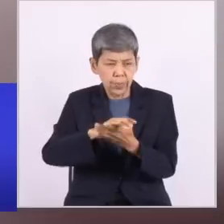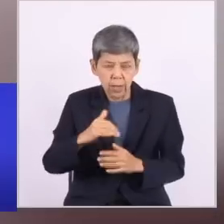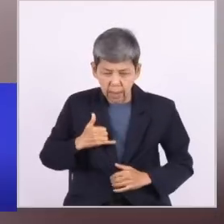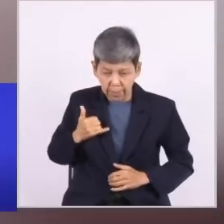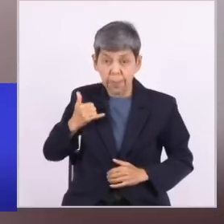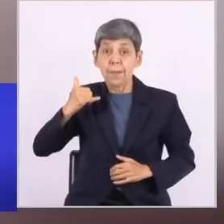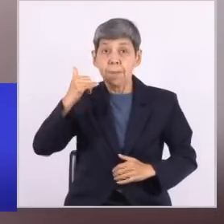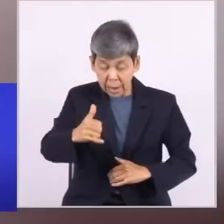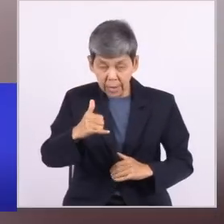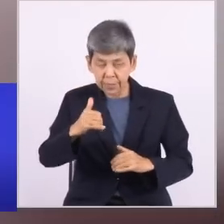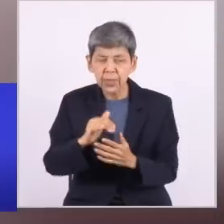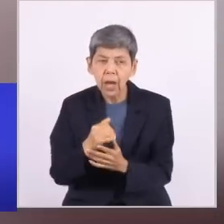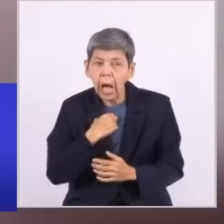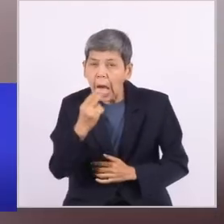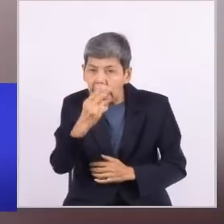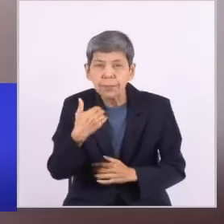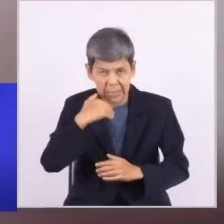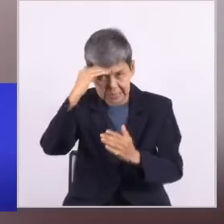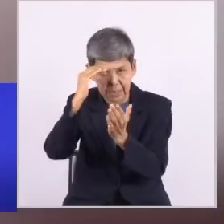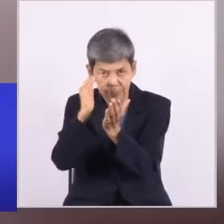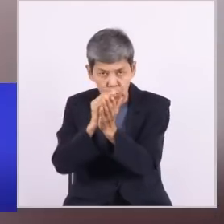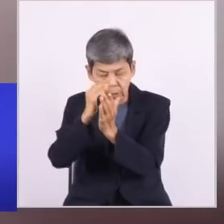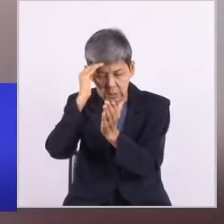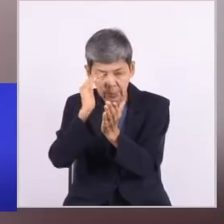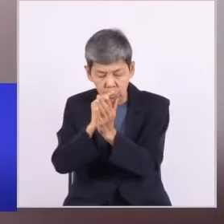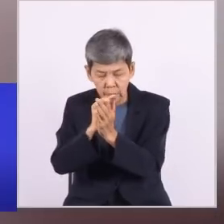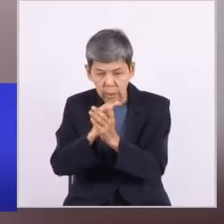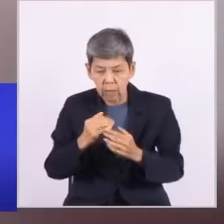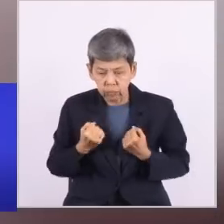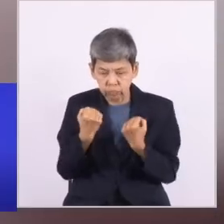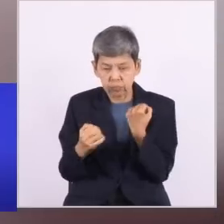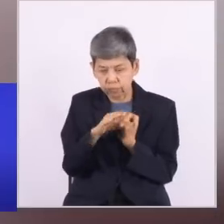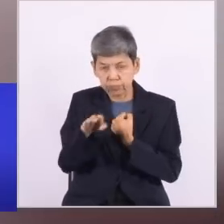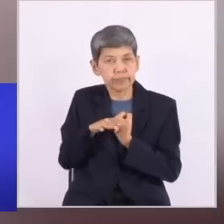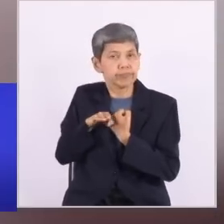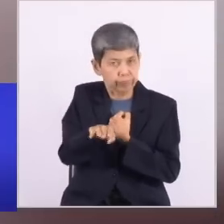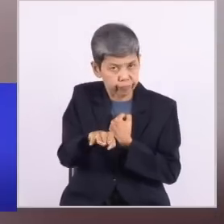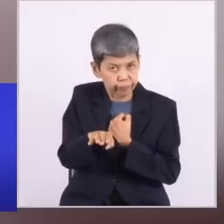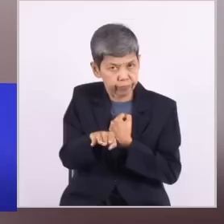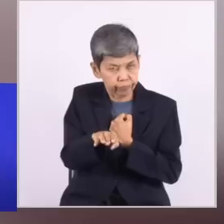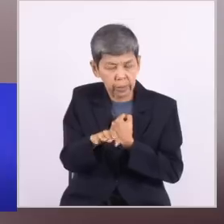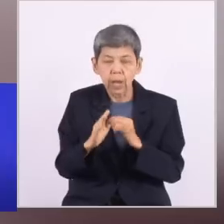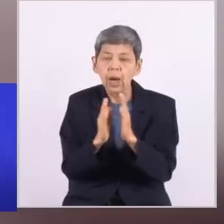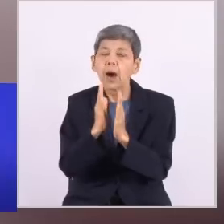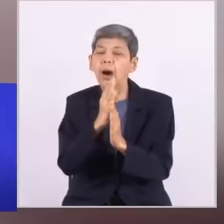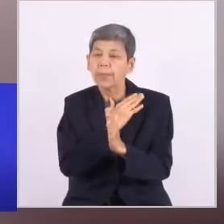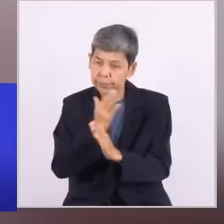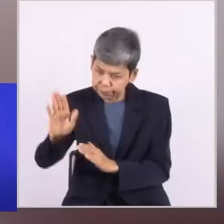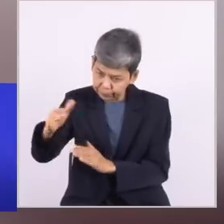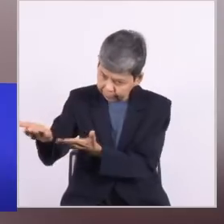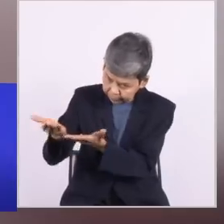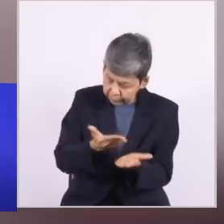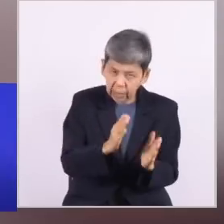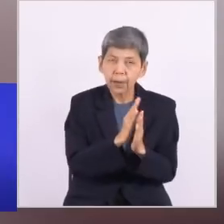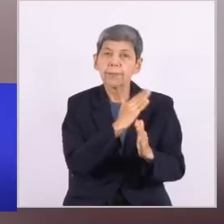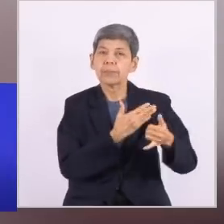ปั๊บเนี่ยนะไปพบว่ามีตำรวจจากโรงพักอุบลรัตน์เนี่ยขับรถกระบะไปที่วัดแล้วก็ได้นิมนต์พระอาจารย์โชคไปพบกับพระมหา